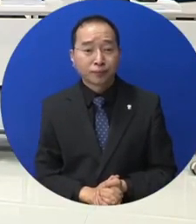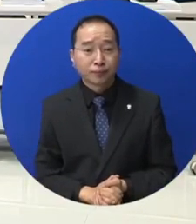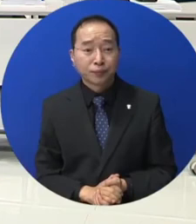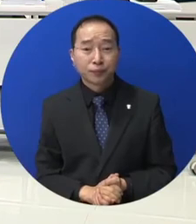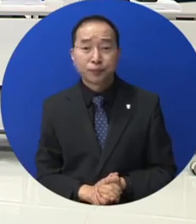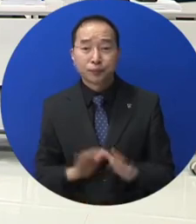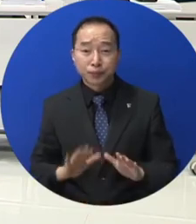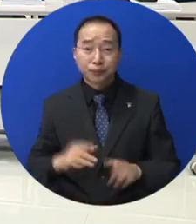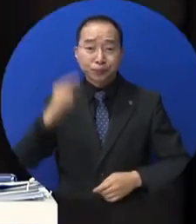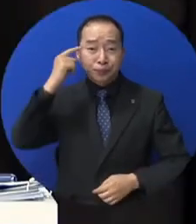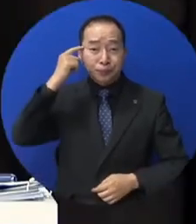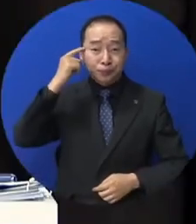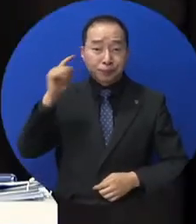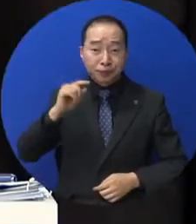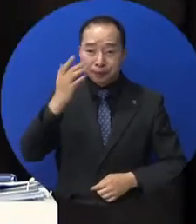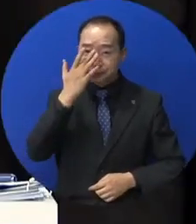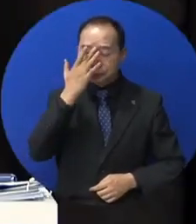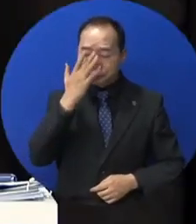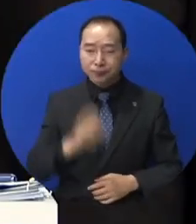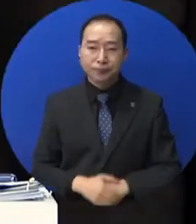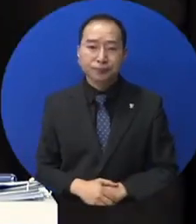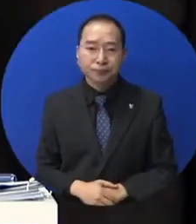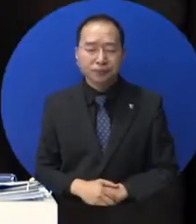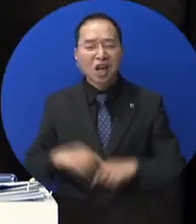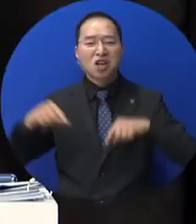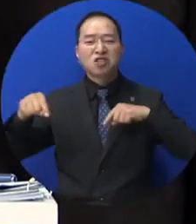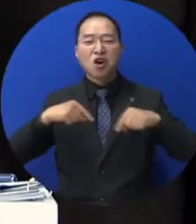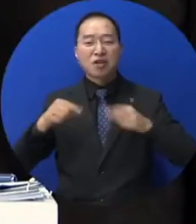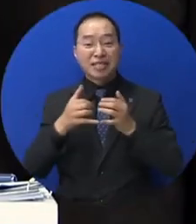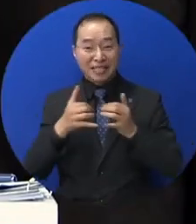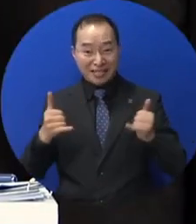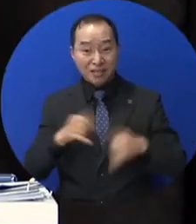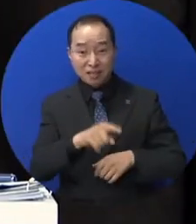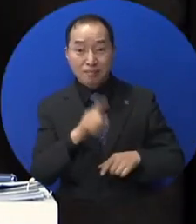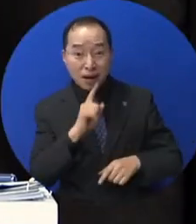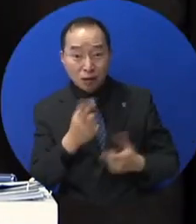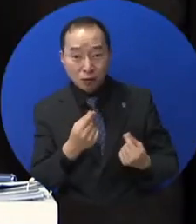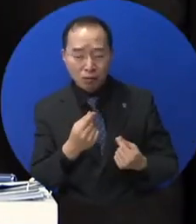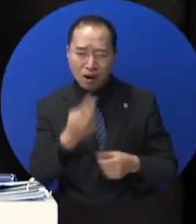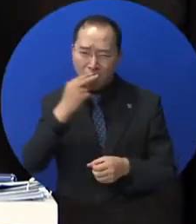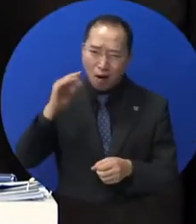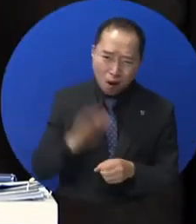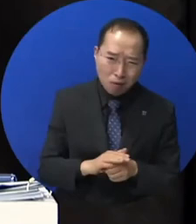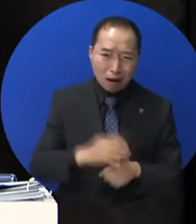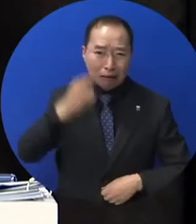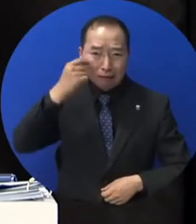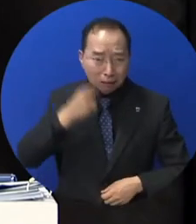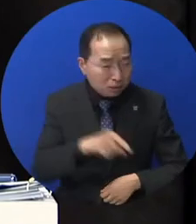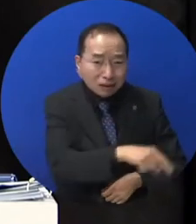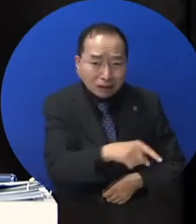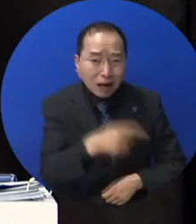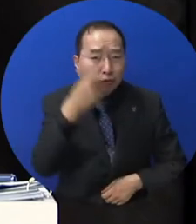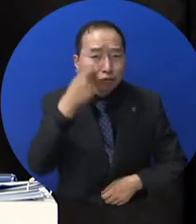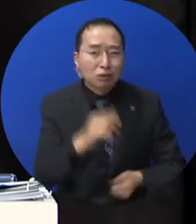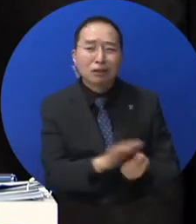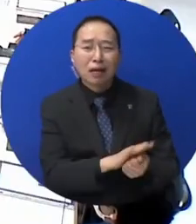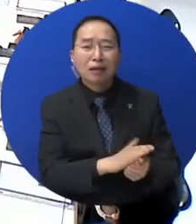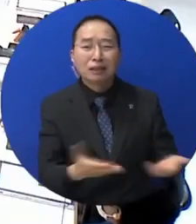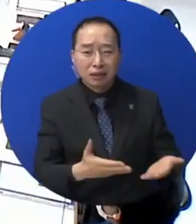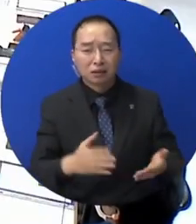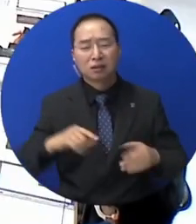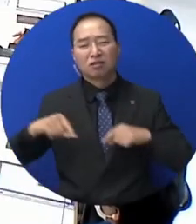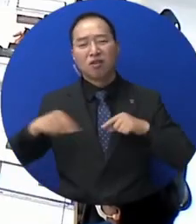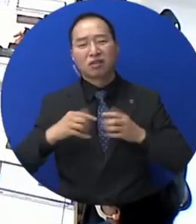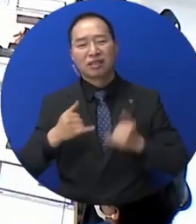제가 그런 생각이 좀 드네요. 이제 정치인이라고 하는 것이 지금 얘기한 것처럼 억울하고 슬픈 서민들의 눈물을 닦아주는 일 아니겠습니까?